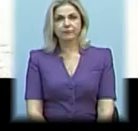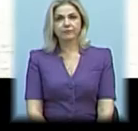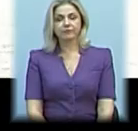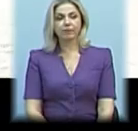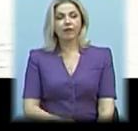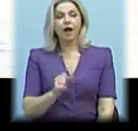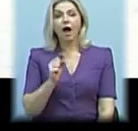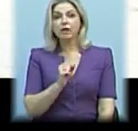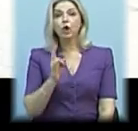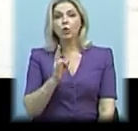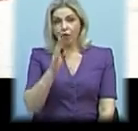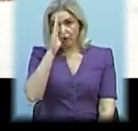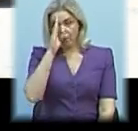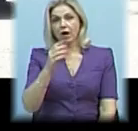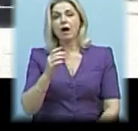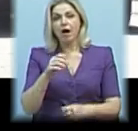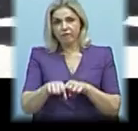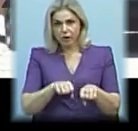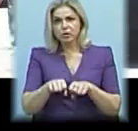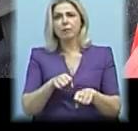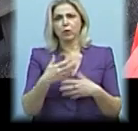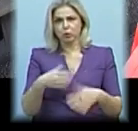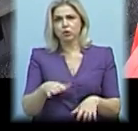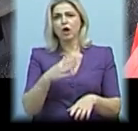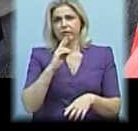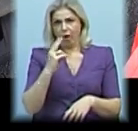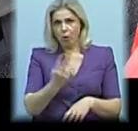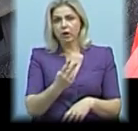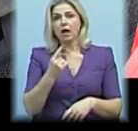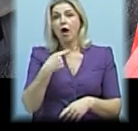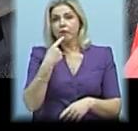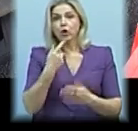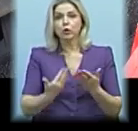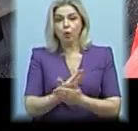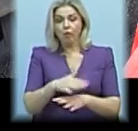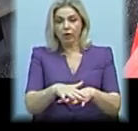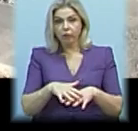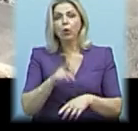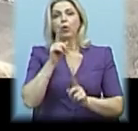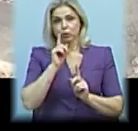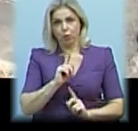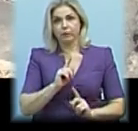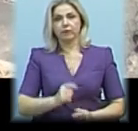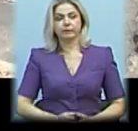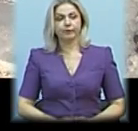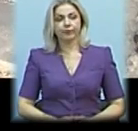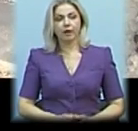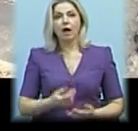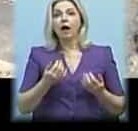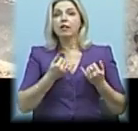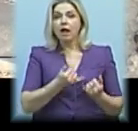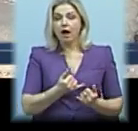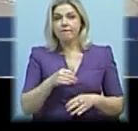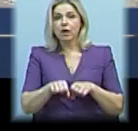Андрій Новак останні два роки пересувається містом на велосипеді. Говорить, нові дощоприймачі зручніші. Для велосипедистов